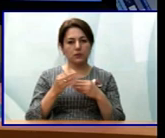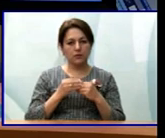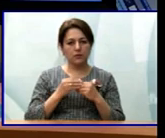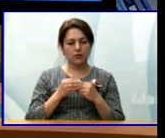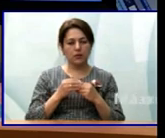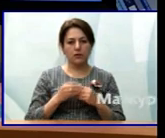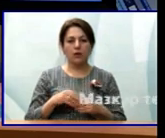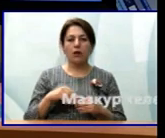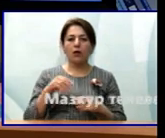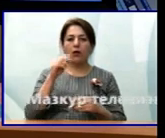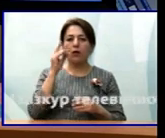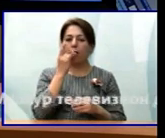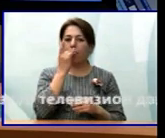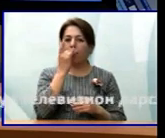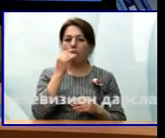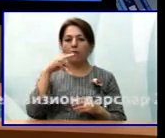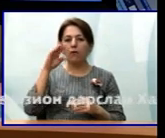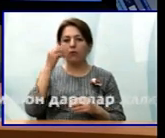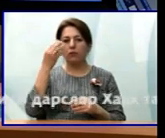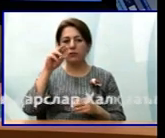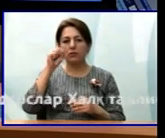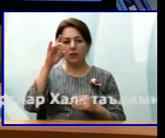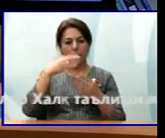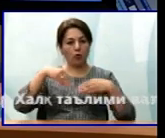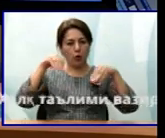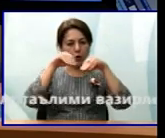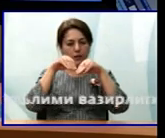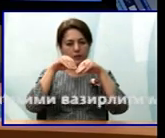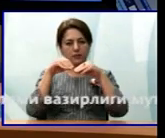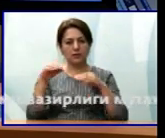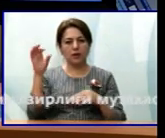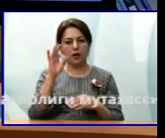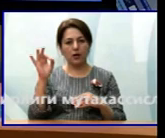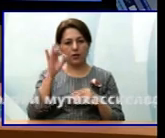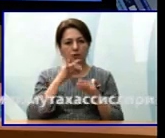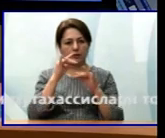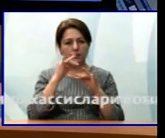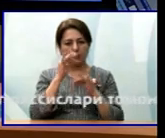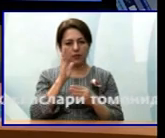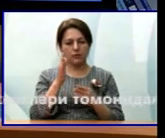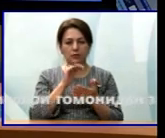bilan qovoqdoshlar oilasi mavzusi bilan tanishib chiqamiz.